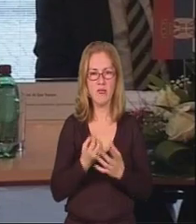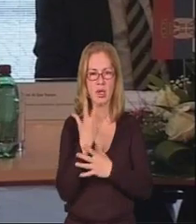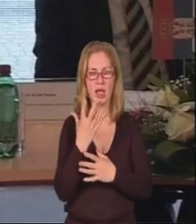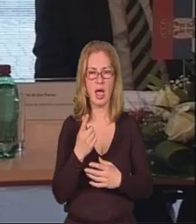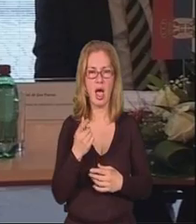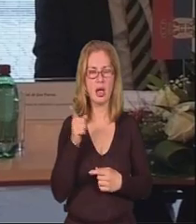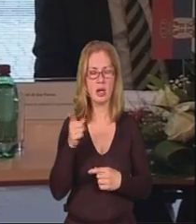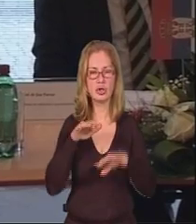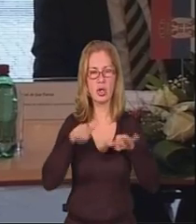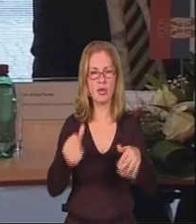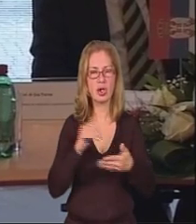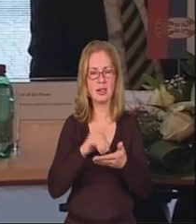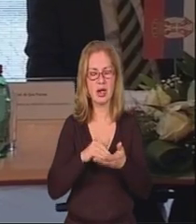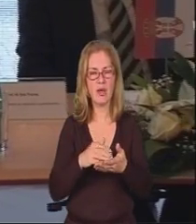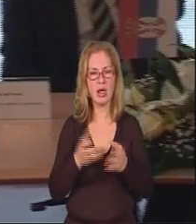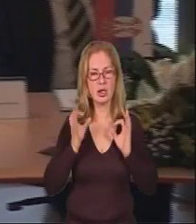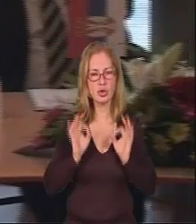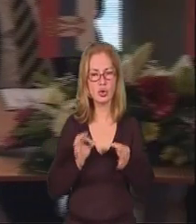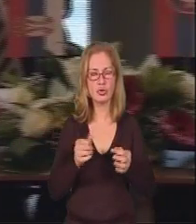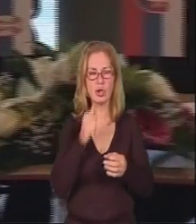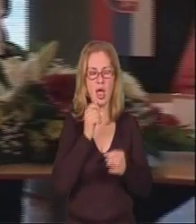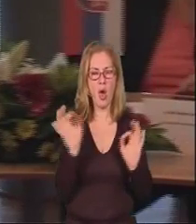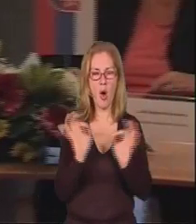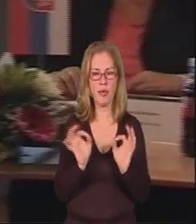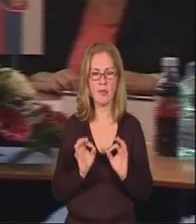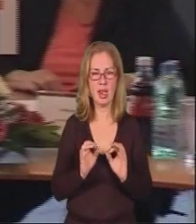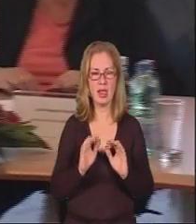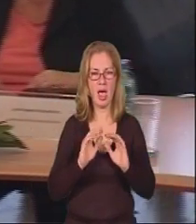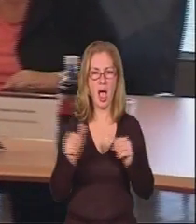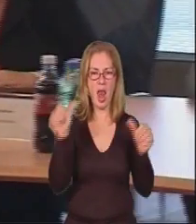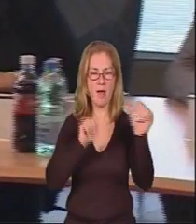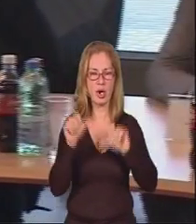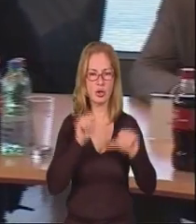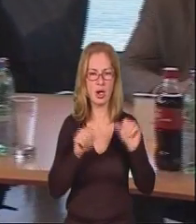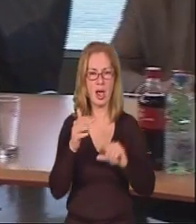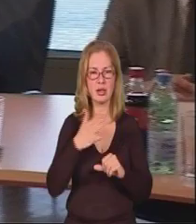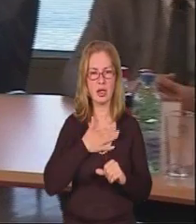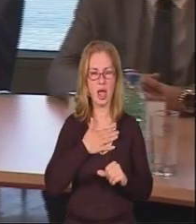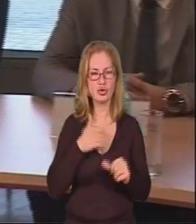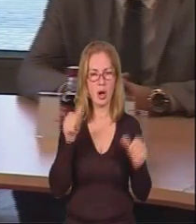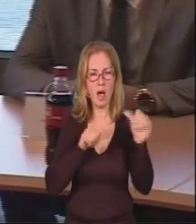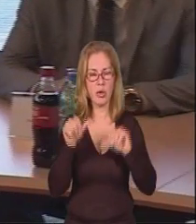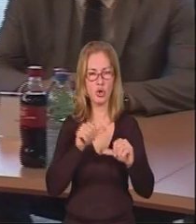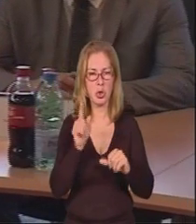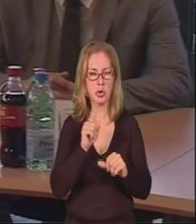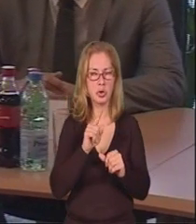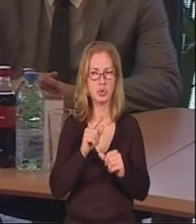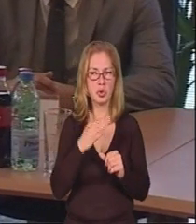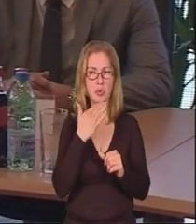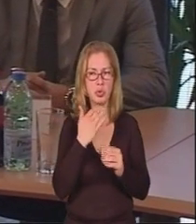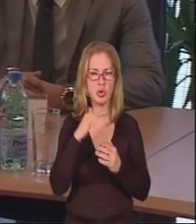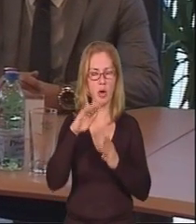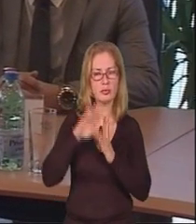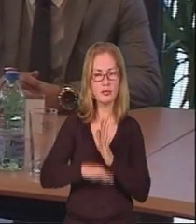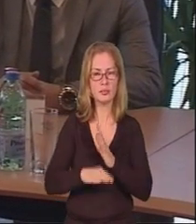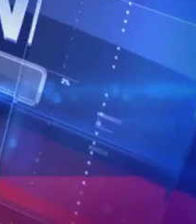model zemlja, ne samo po stručnom kadru, nego i po opremljenosti laboratorije, iako smatraju da naše laboratorije nisu u